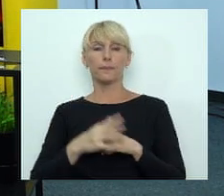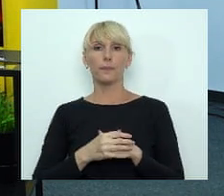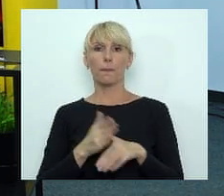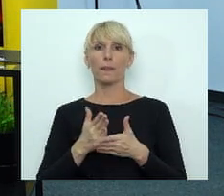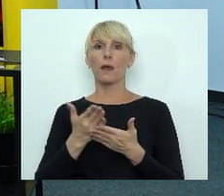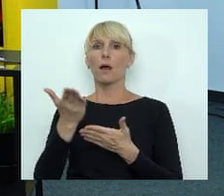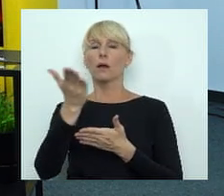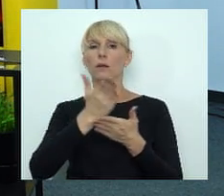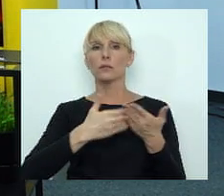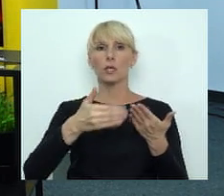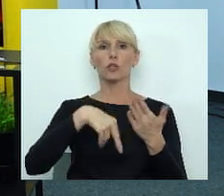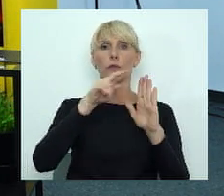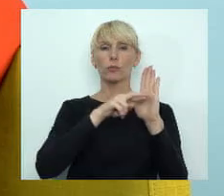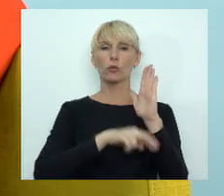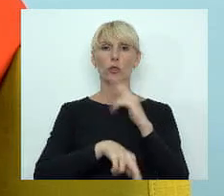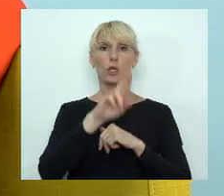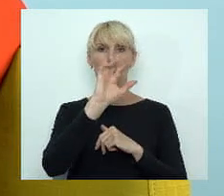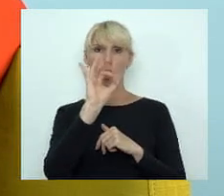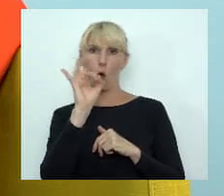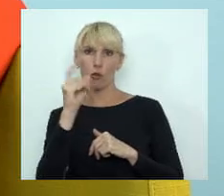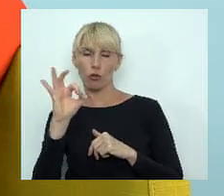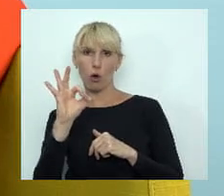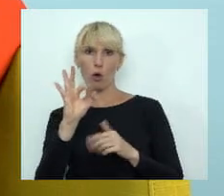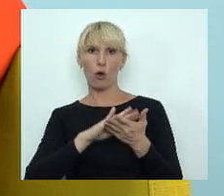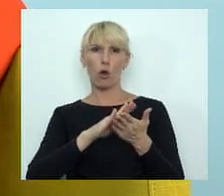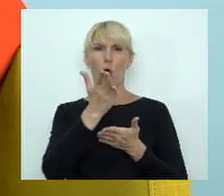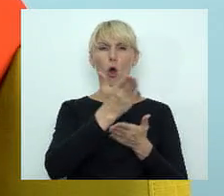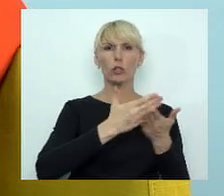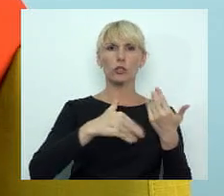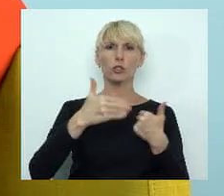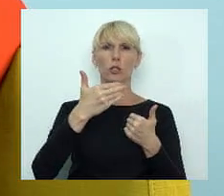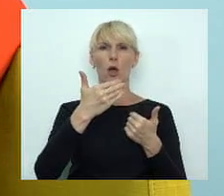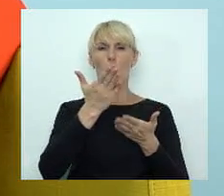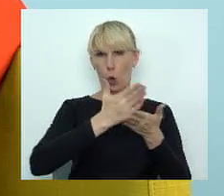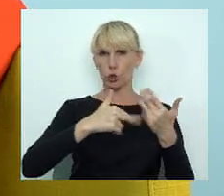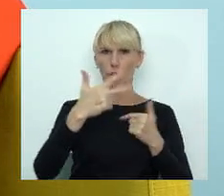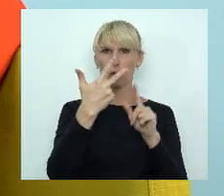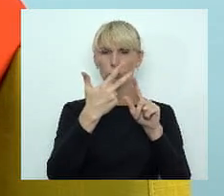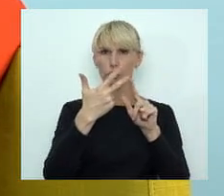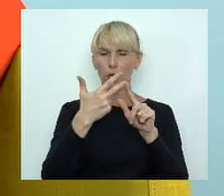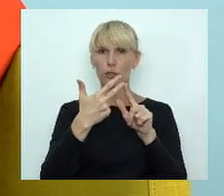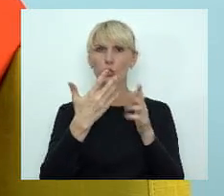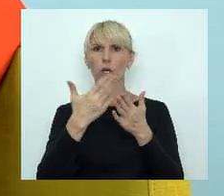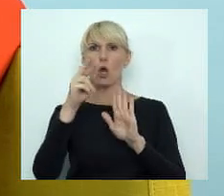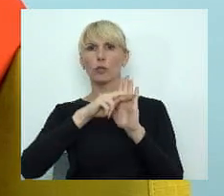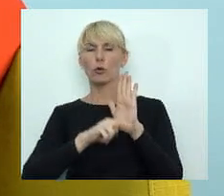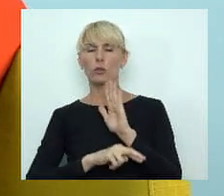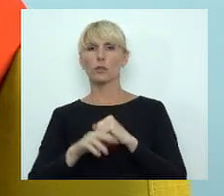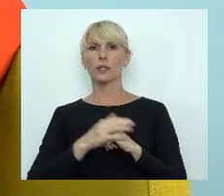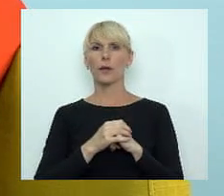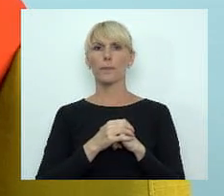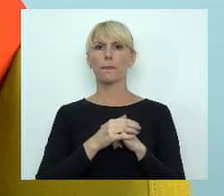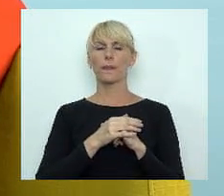jest opisana bezpośrednio w rozporządzeniu. Mam tu na myśli głównie rozdział trzeci rozporządzenia, czyli właśnie te klauzule informacyjne, o których mówiliśmy,